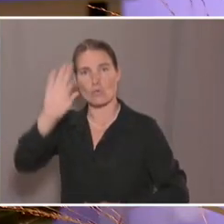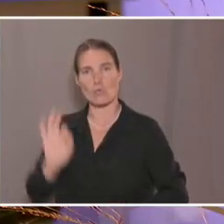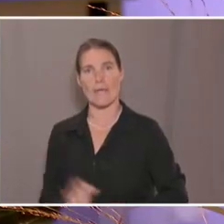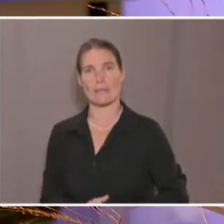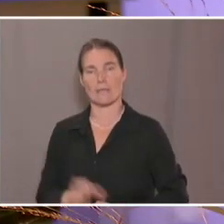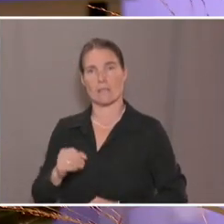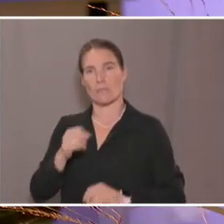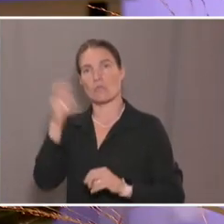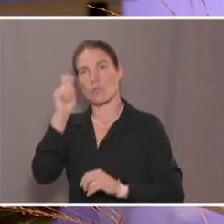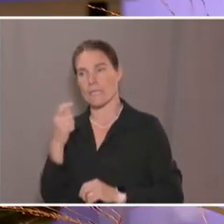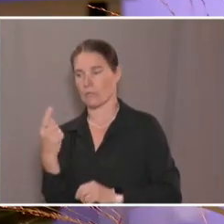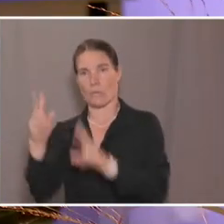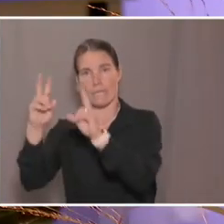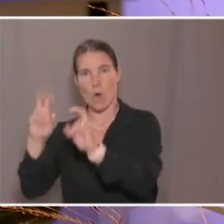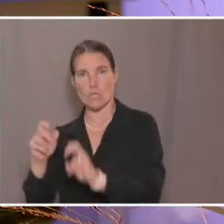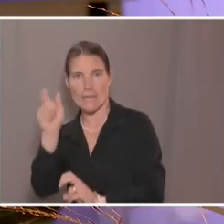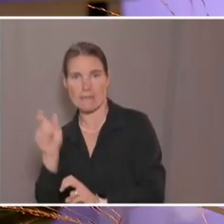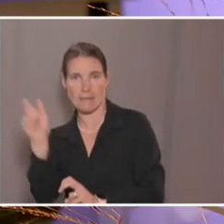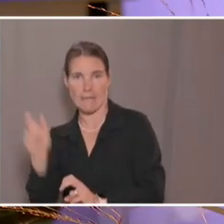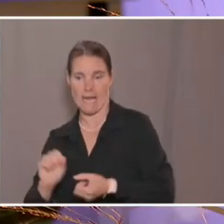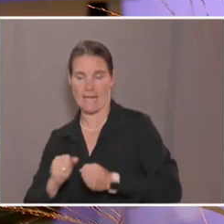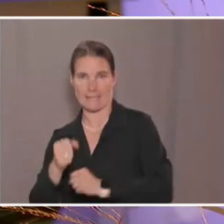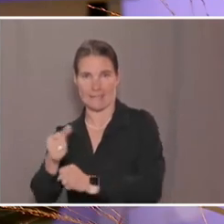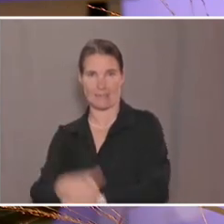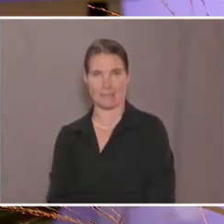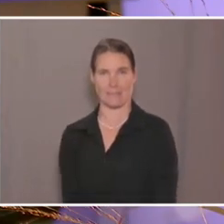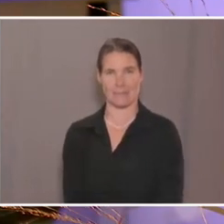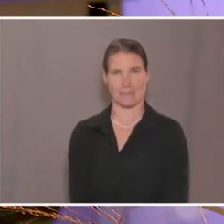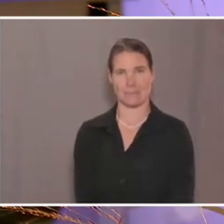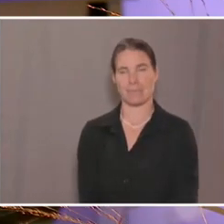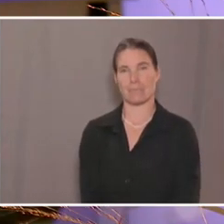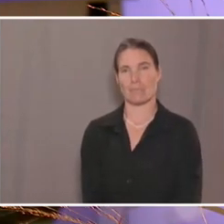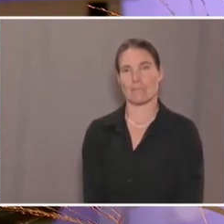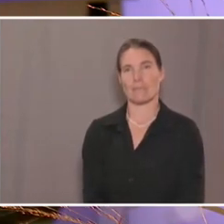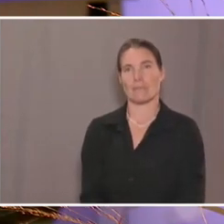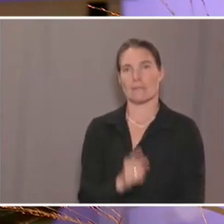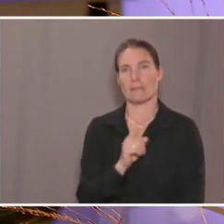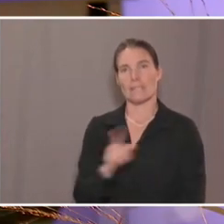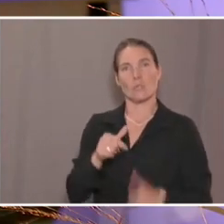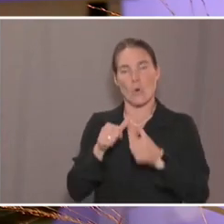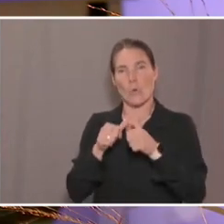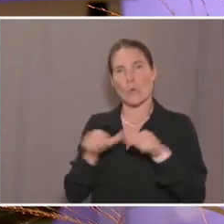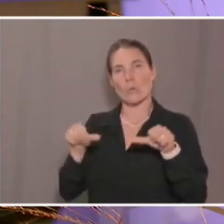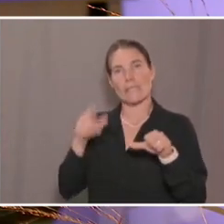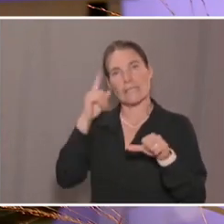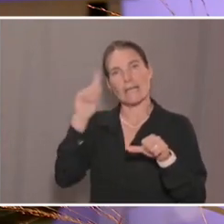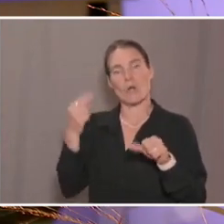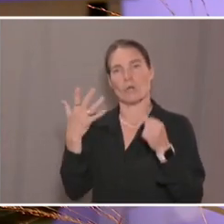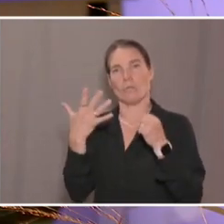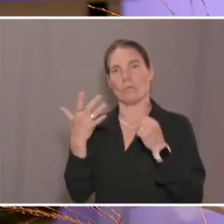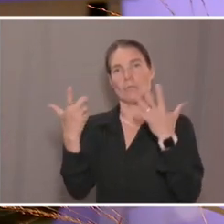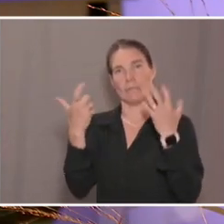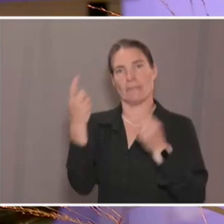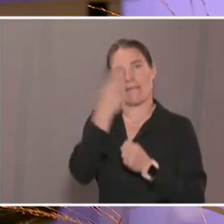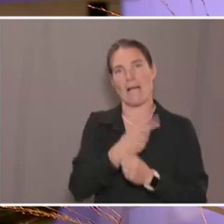und Forschende attraktiv zu sein. Und das ist schon ein glücklicher Umstand, vielleicht ist es ja auch nicht nur Glück, dass wir den heutigen Festakt eben auch